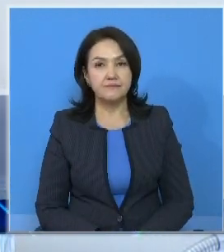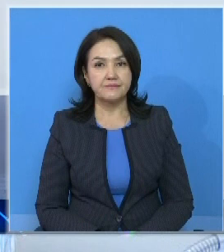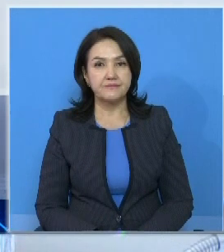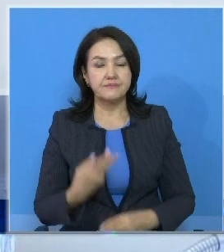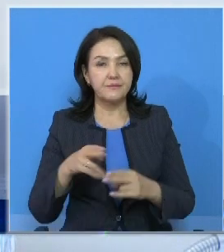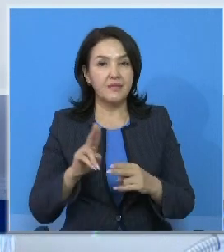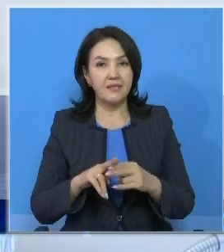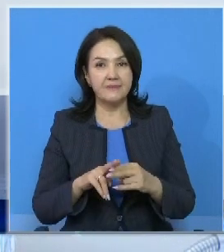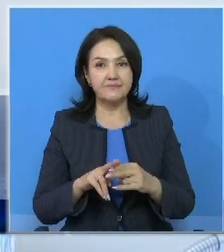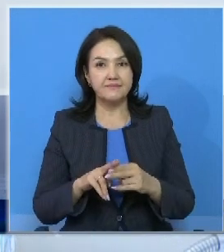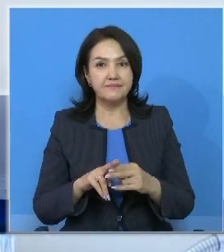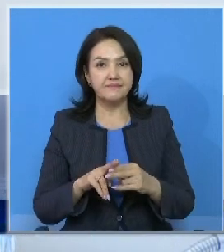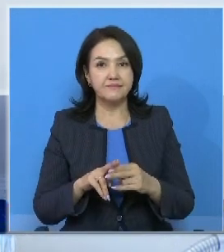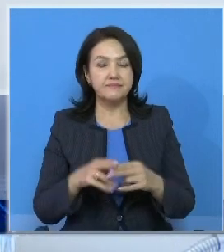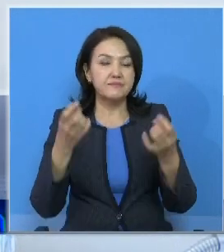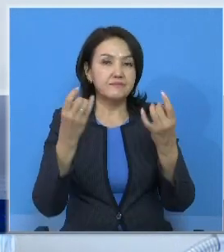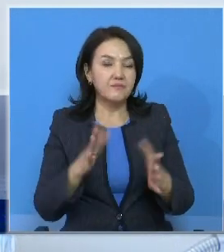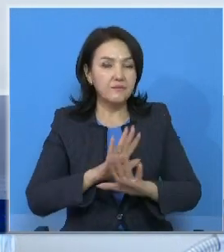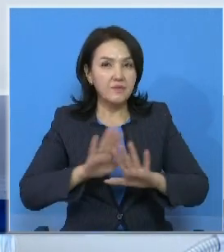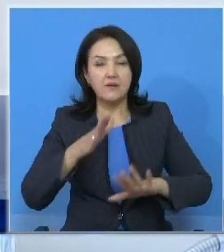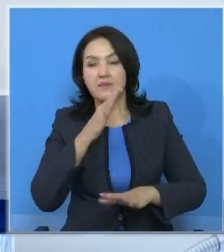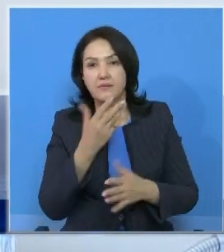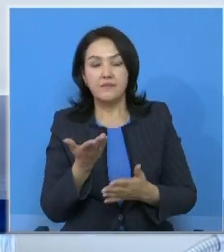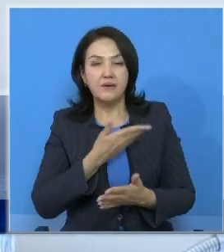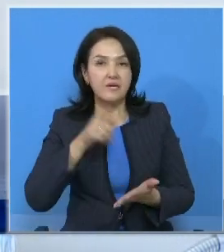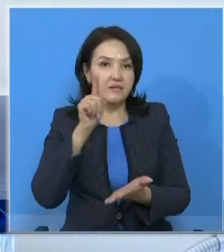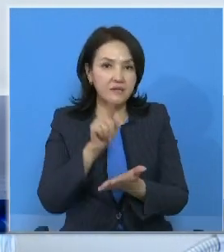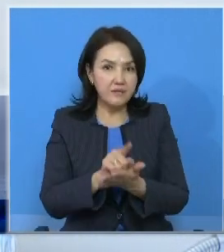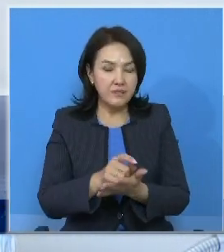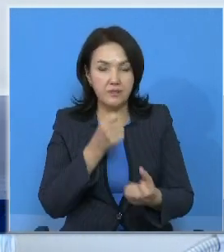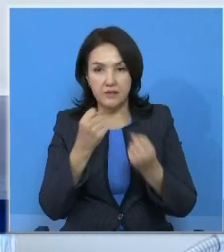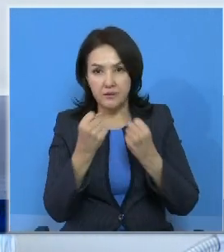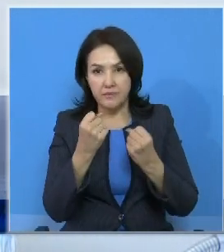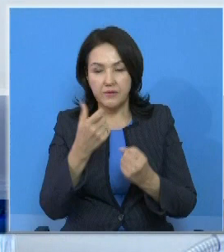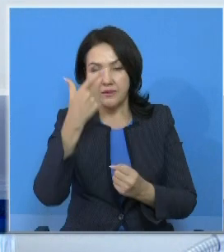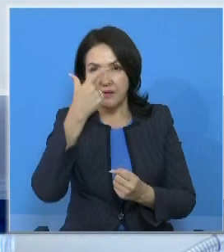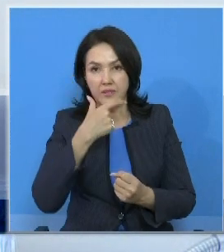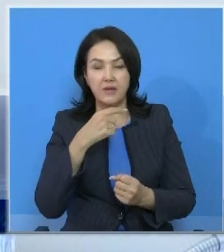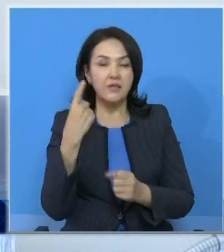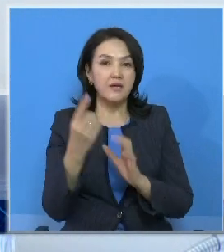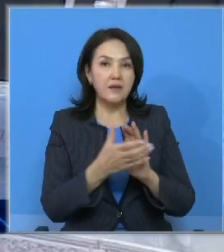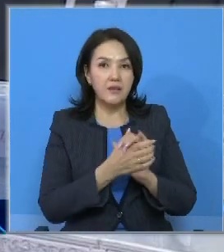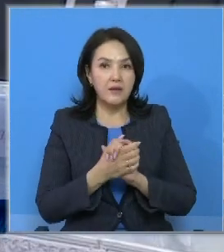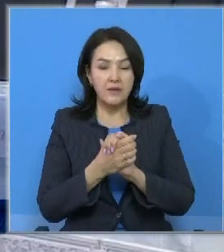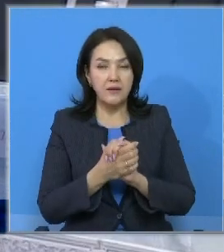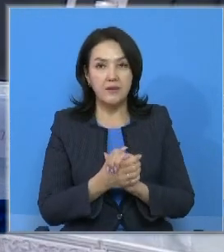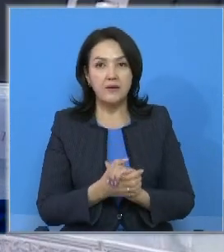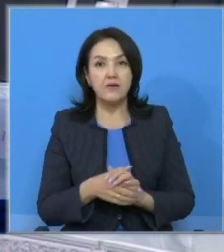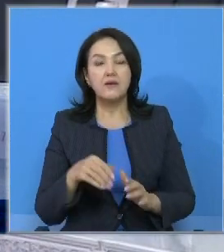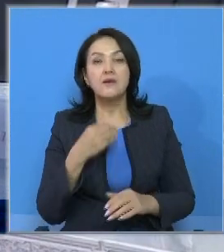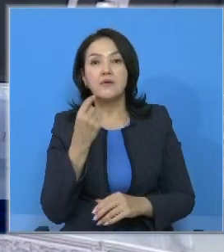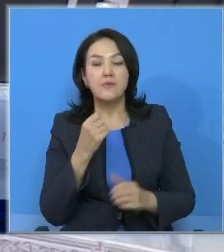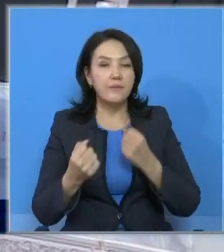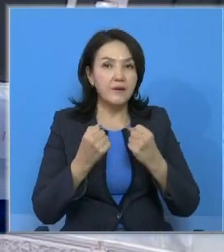В это непростое время мы должны стать еще крепче в своем единстве. Немалую роль